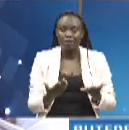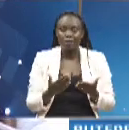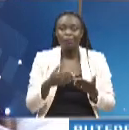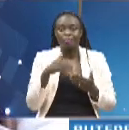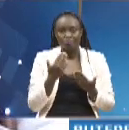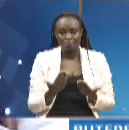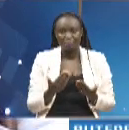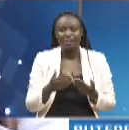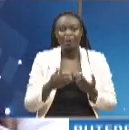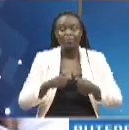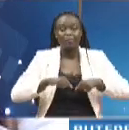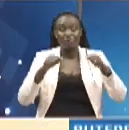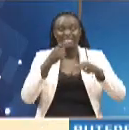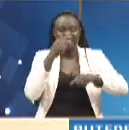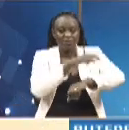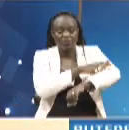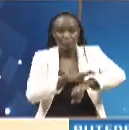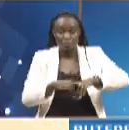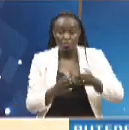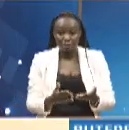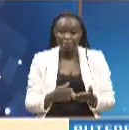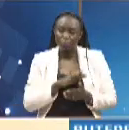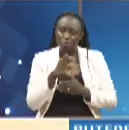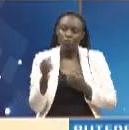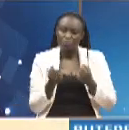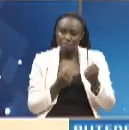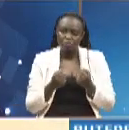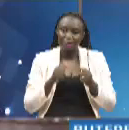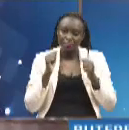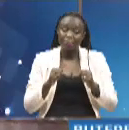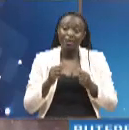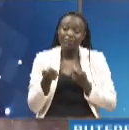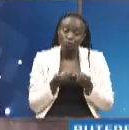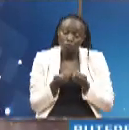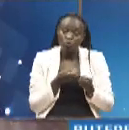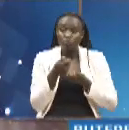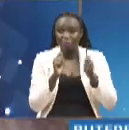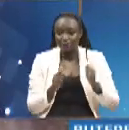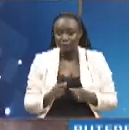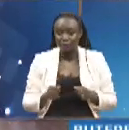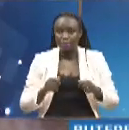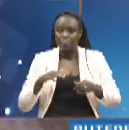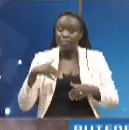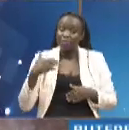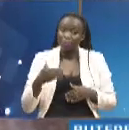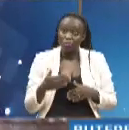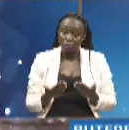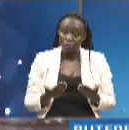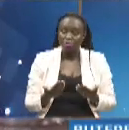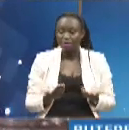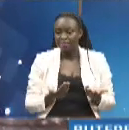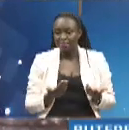kulanga akulira poliisi y'okunguudo Basil Mugisha, abavuzi b'ebidduka basanye okwekomako. Tubeera ku nguudo